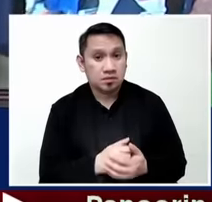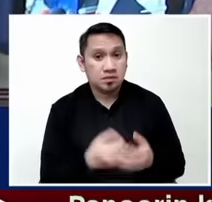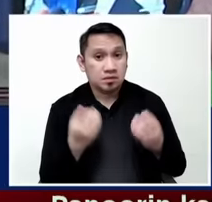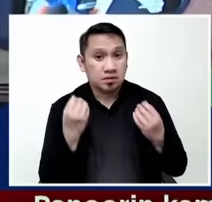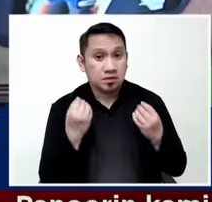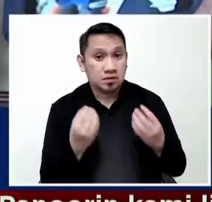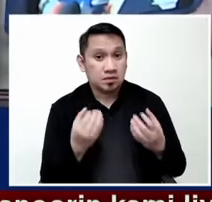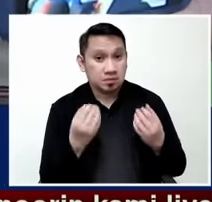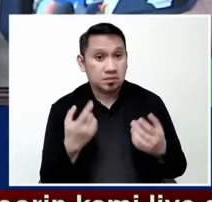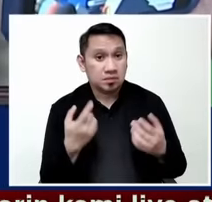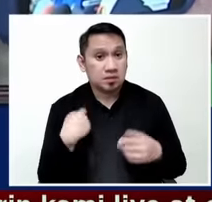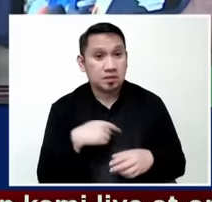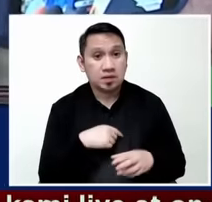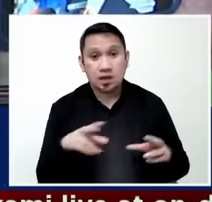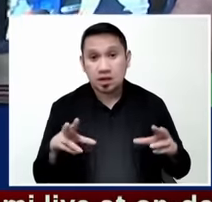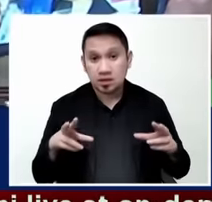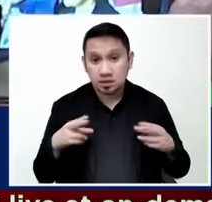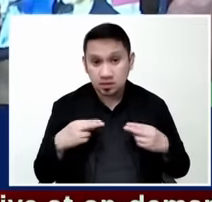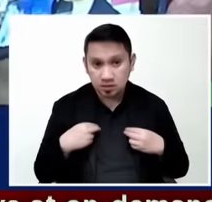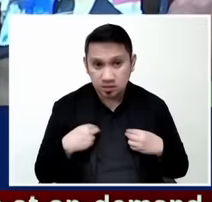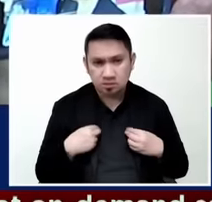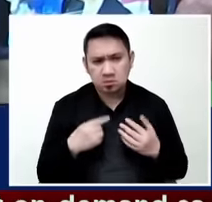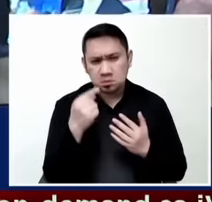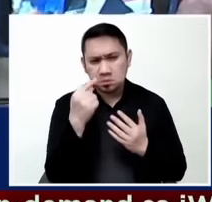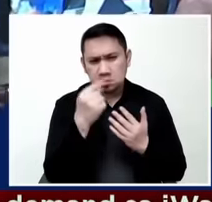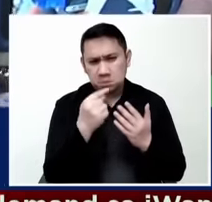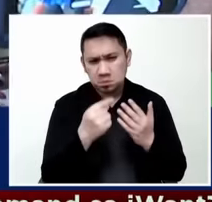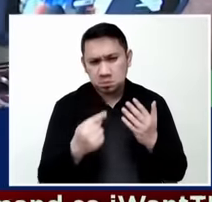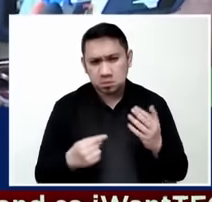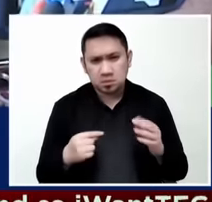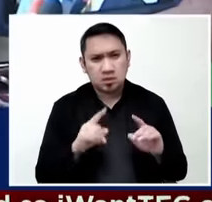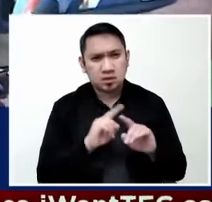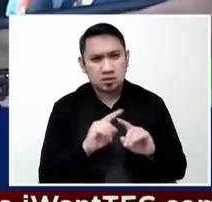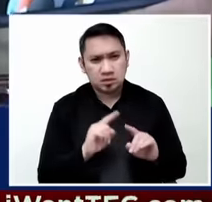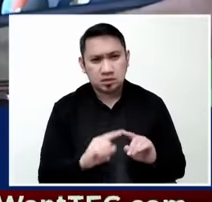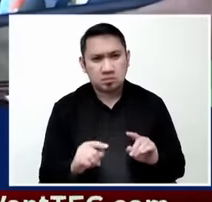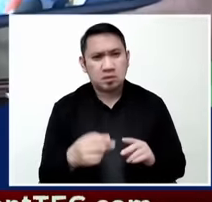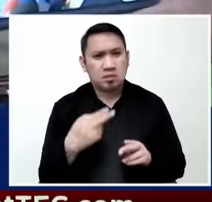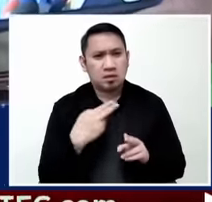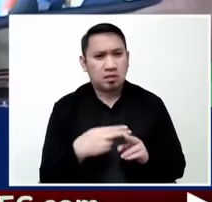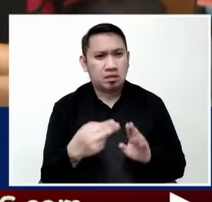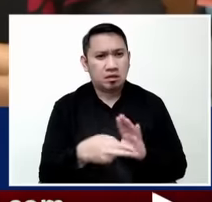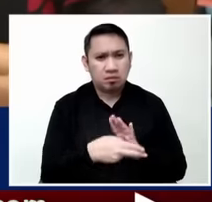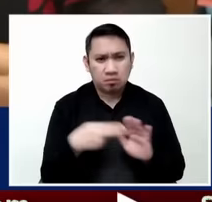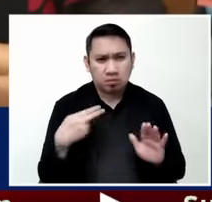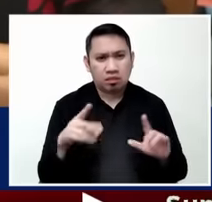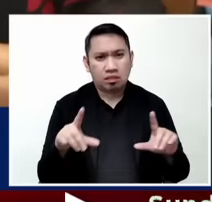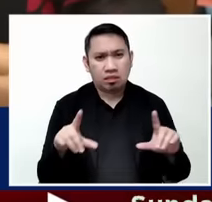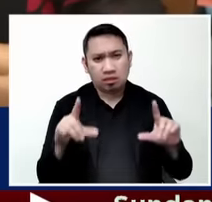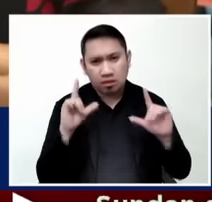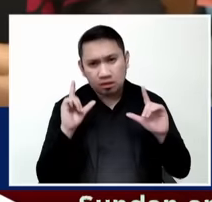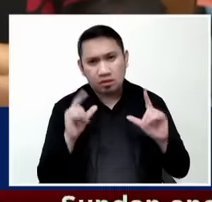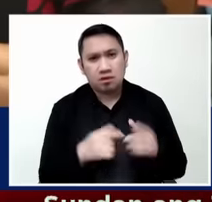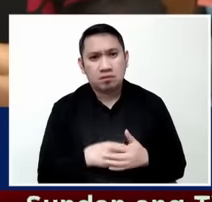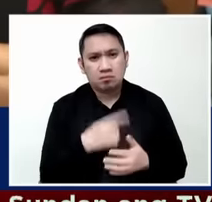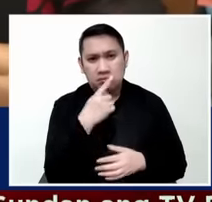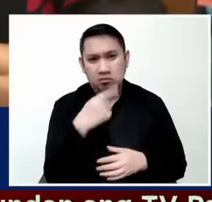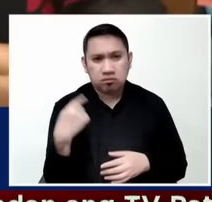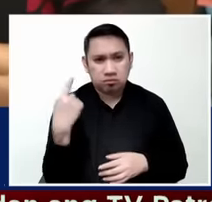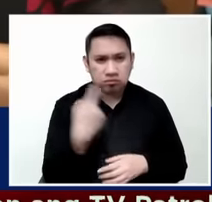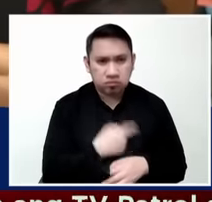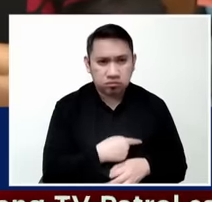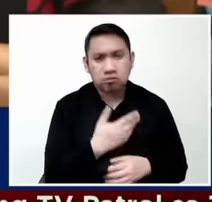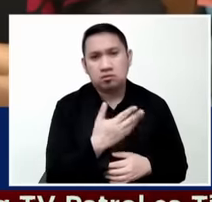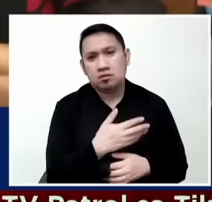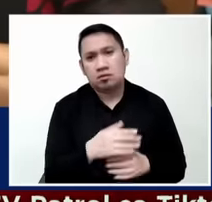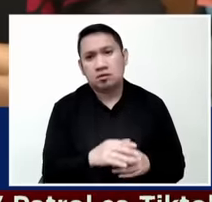mga na-receive na mga kung ano-anong mga name calling, red tagging, vilification, harassment.